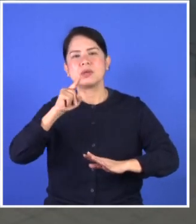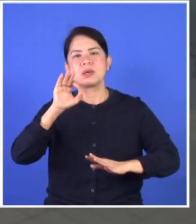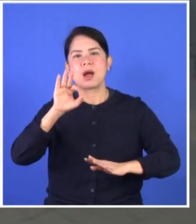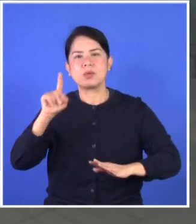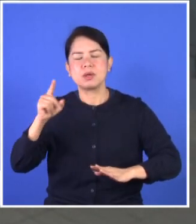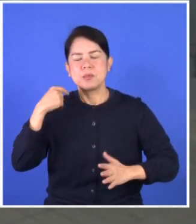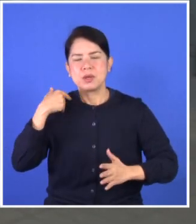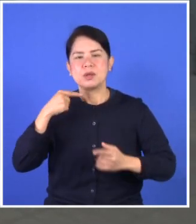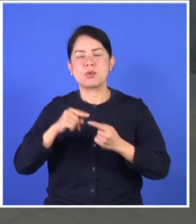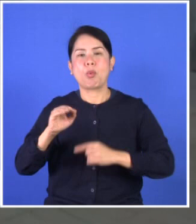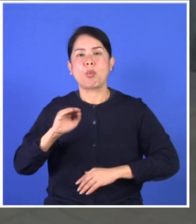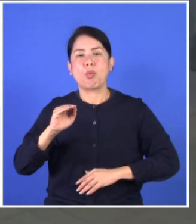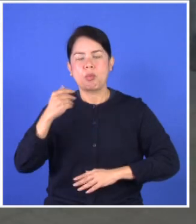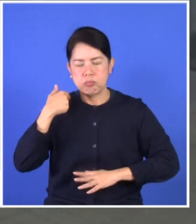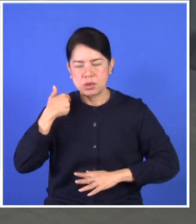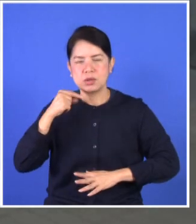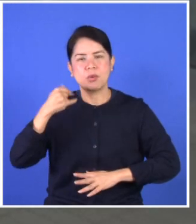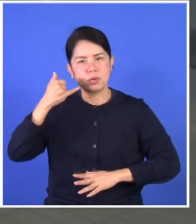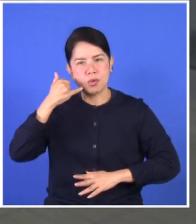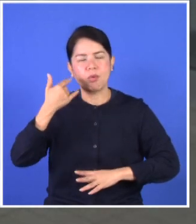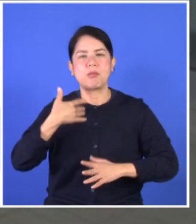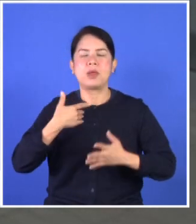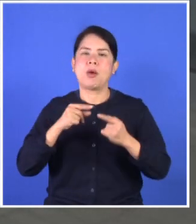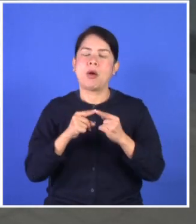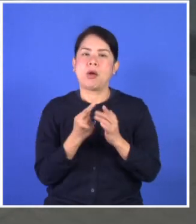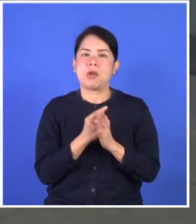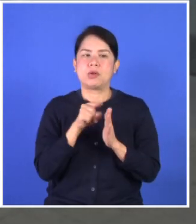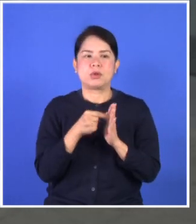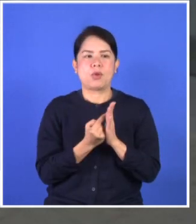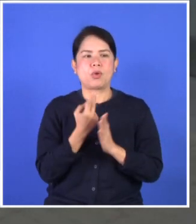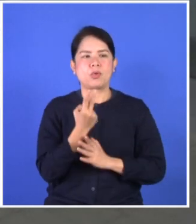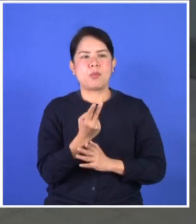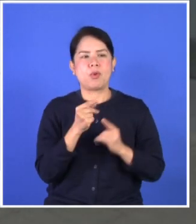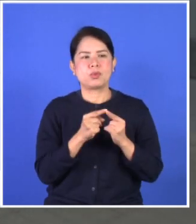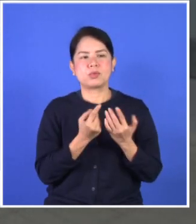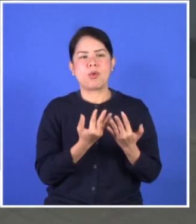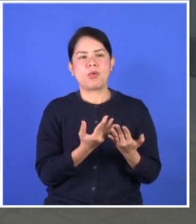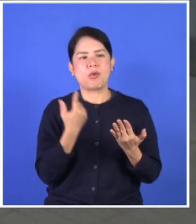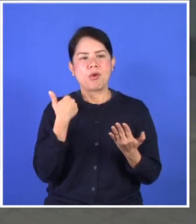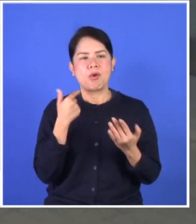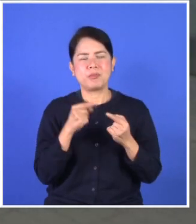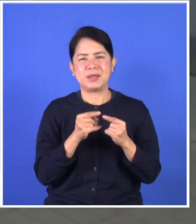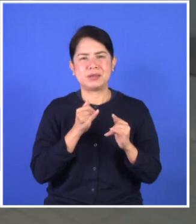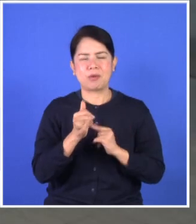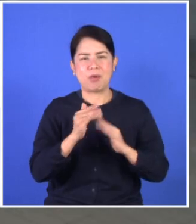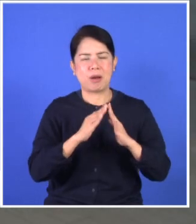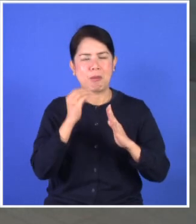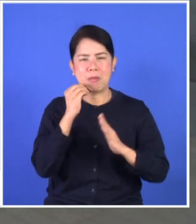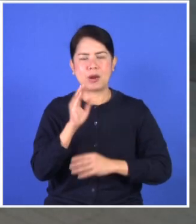านอย่างนี้ครับ คร ับ ผม เข้าบ้านไม่ได้เป็น2ชั่วโมงนั่งรอสายตรวจอยู่หน้าบ้านก็ลักษณะนี้ก็เคยเจอบ่อยนะ